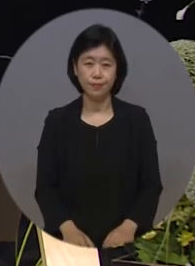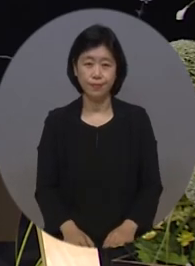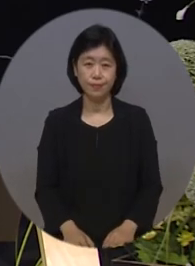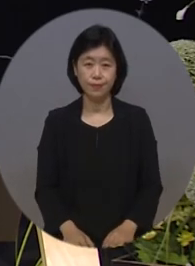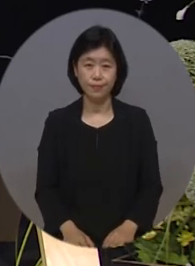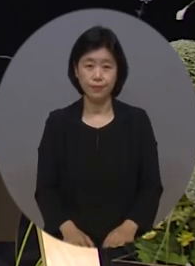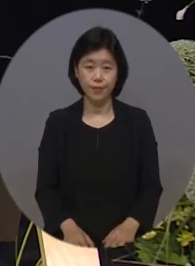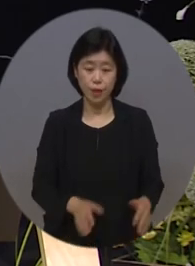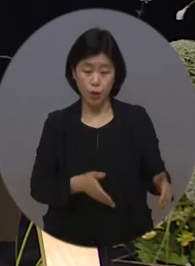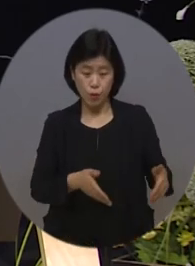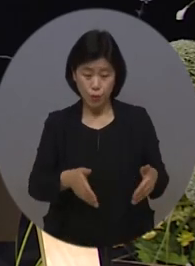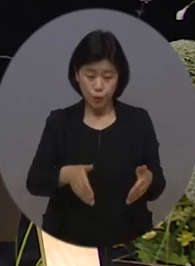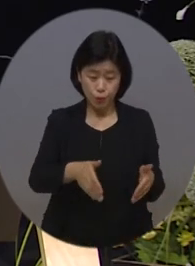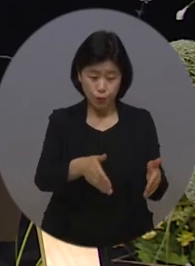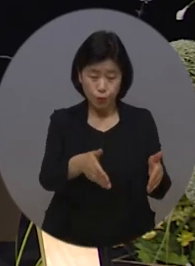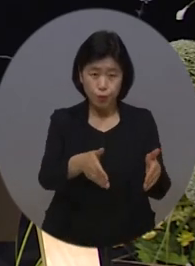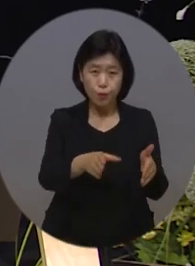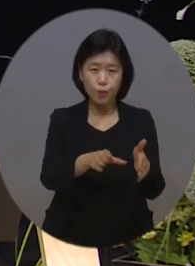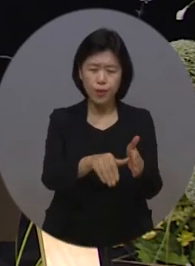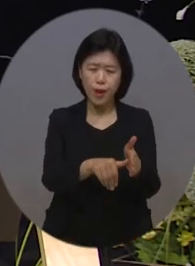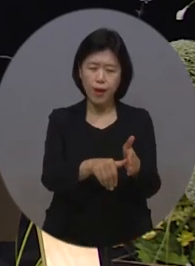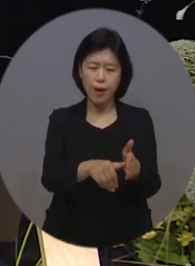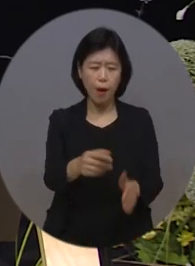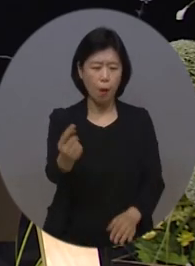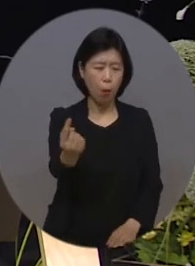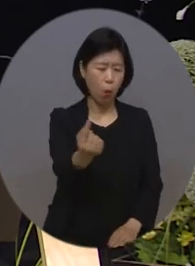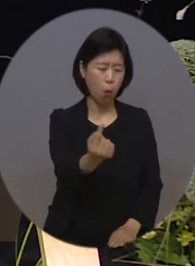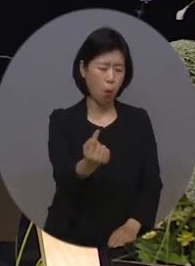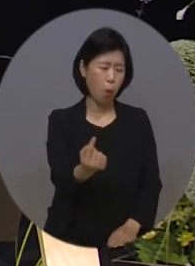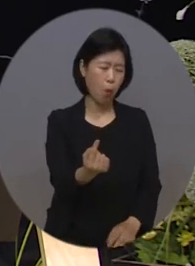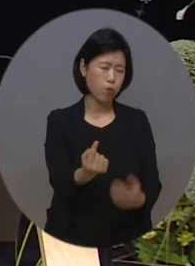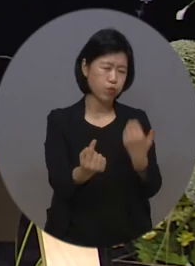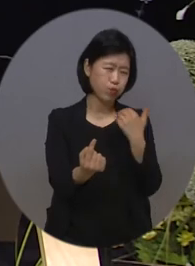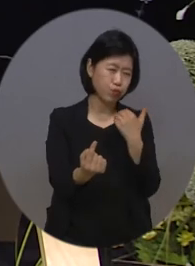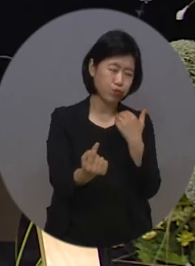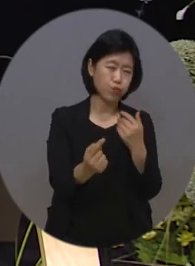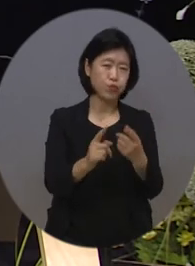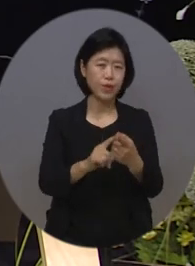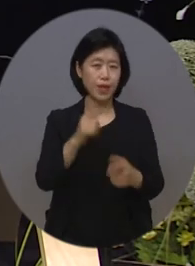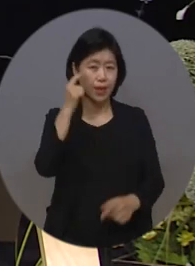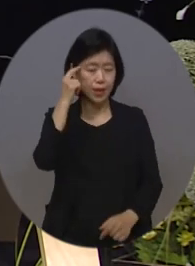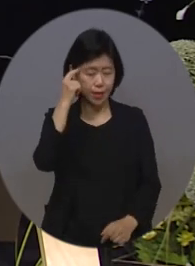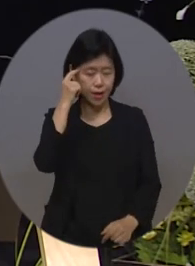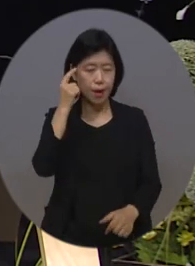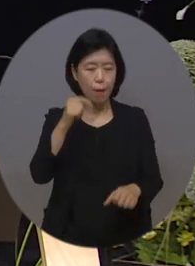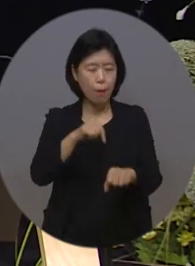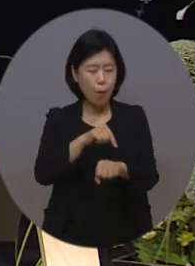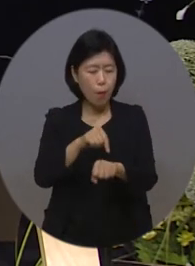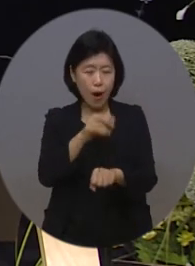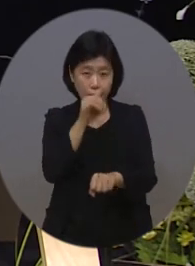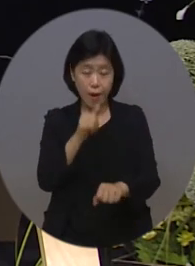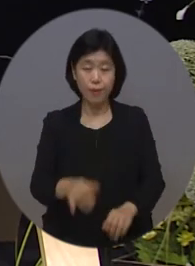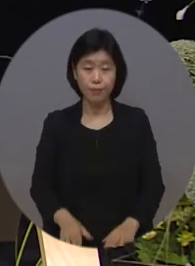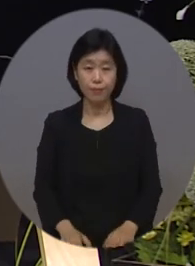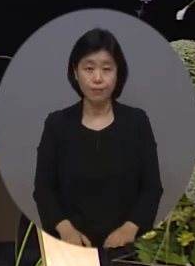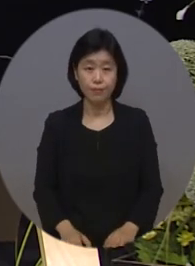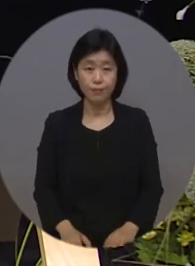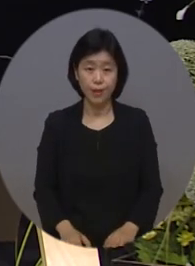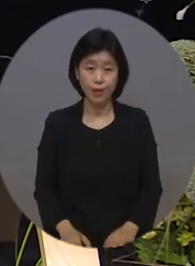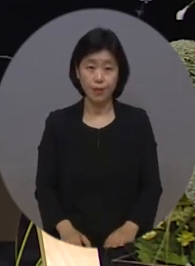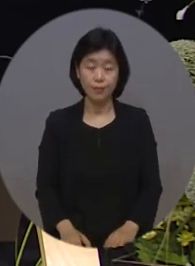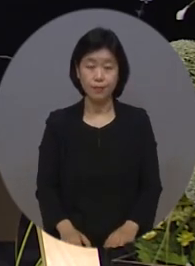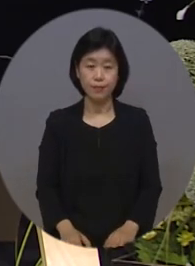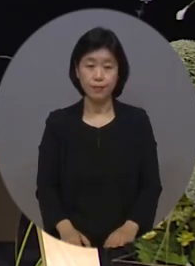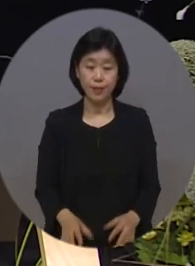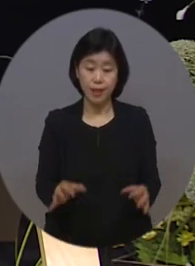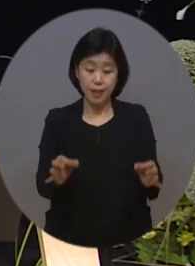휘어진 길에서 상대를 조금 더 생각할 수 있는 차이 때문입니다. 이런 찰나가 주는 생각과